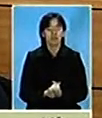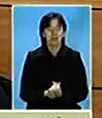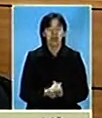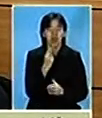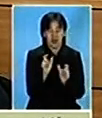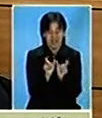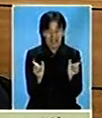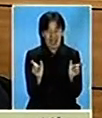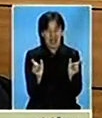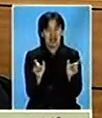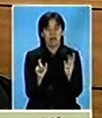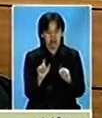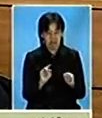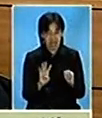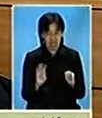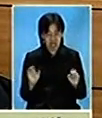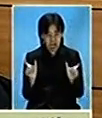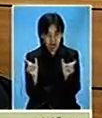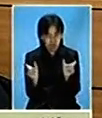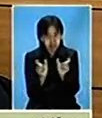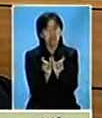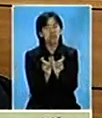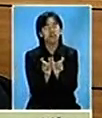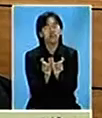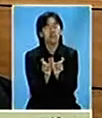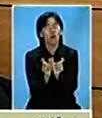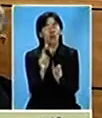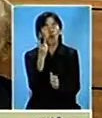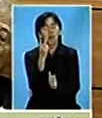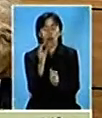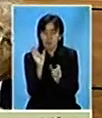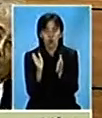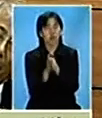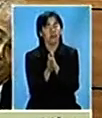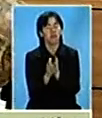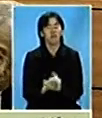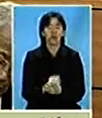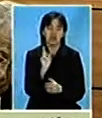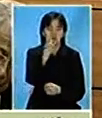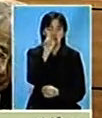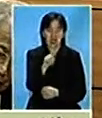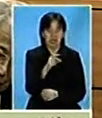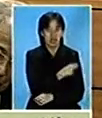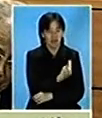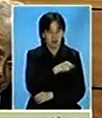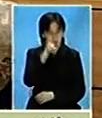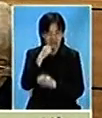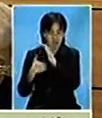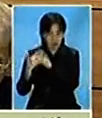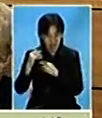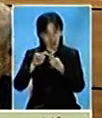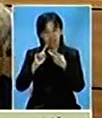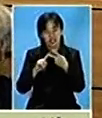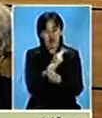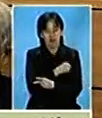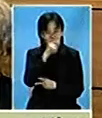กันพอมาตรา4กลับมารวมกลุ่มอีกว่าแพทย์วิชาชีพแผนไทยให้รวม1การประกอบวิชาชีพแพทย์แผนไทย2การประกอบวิชาชี